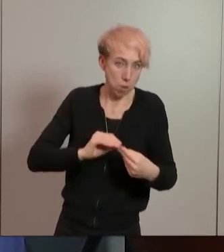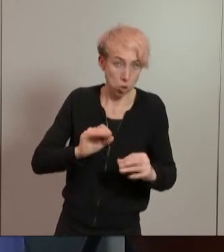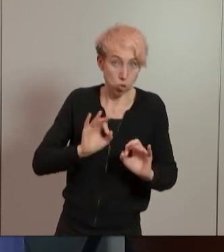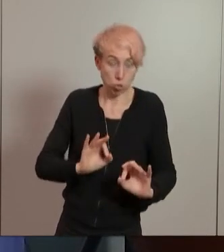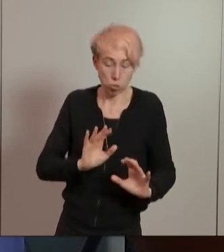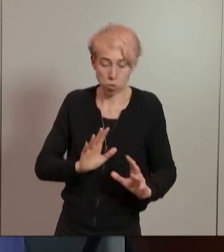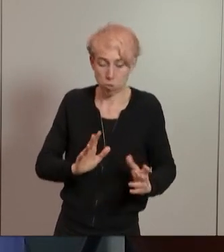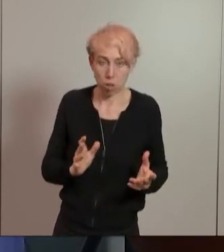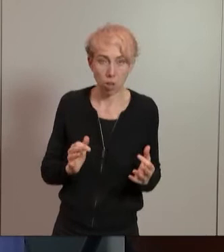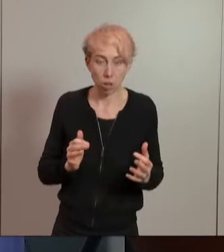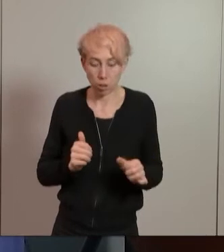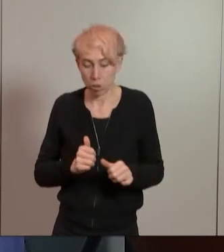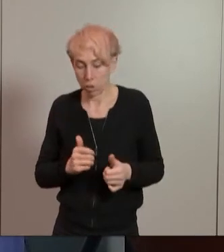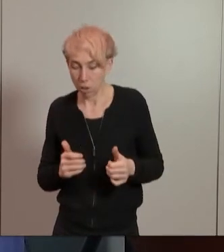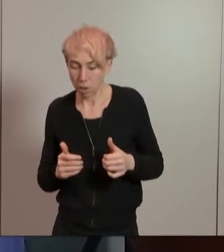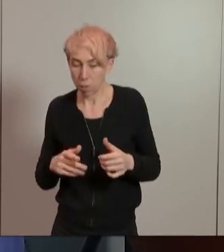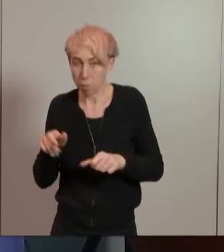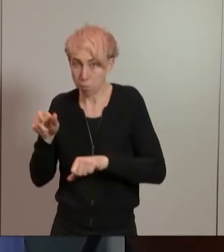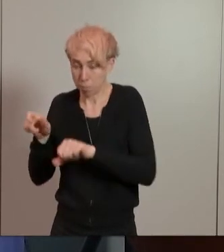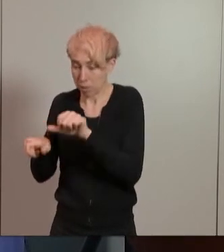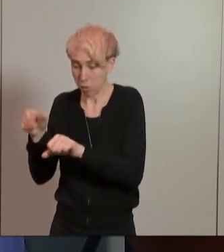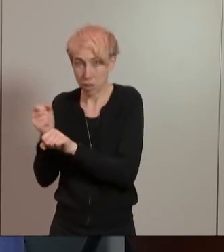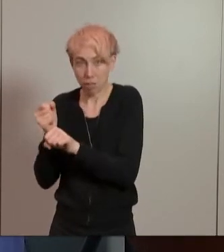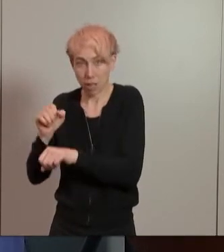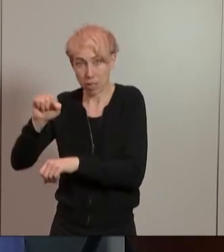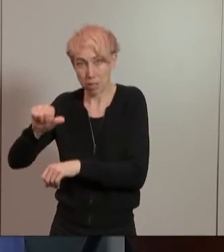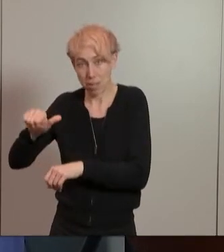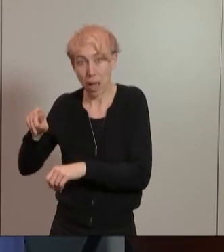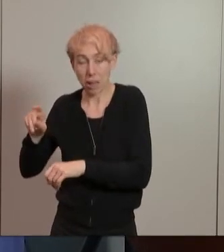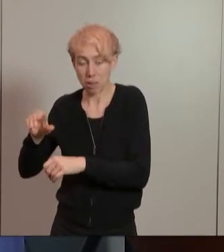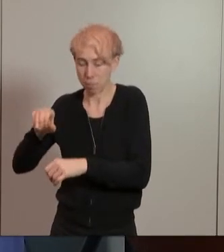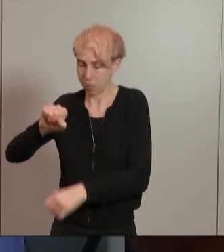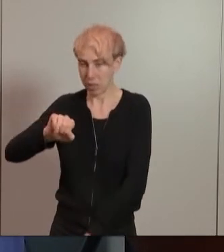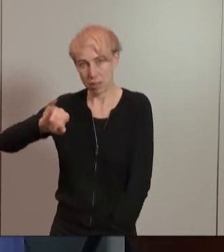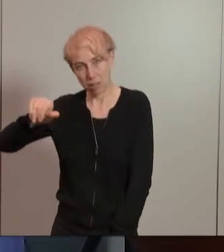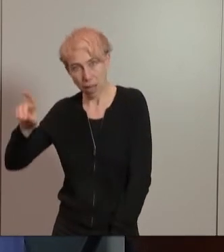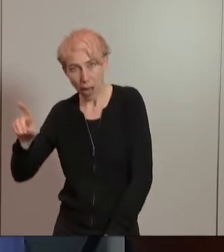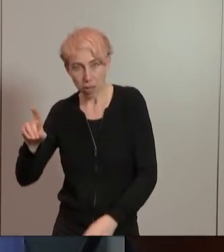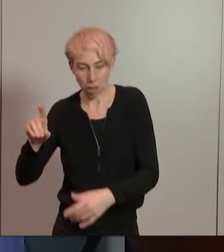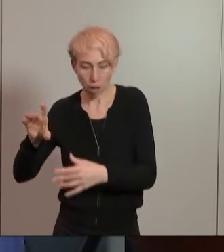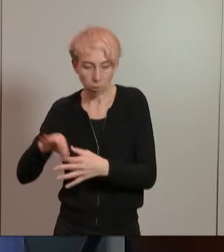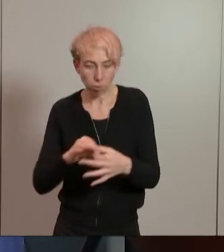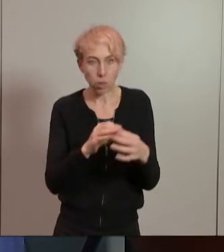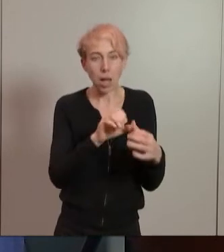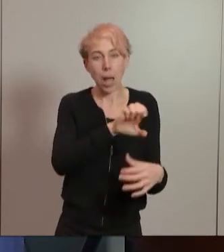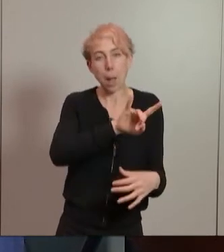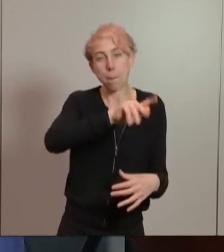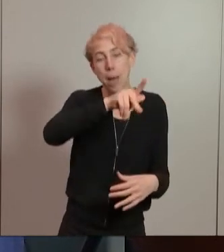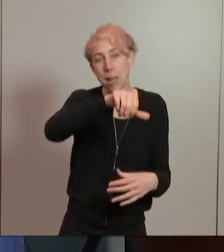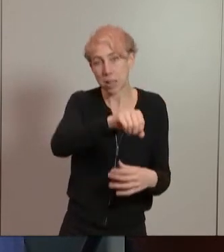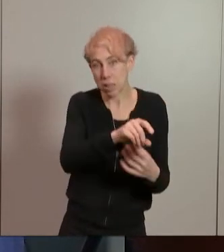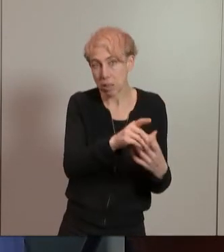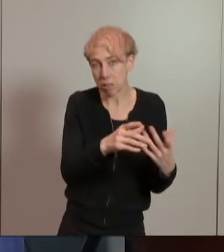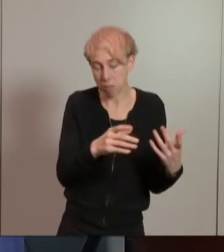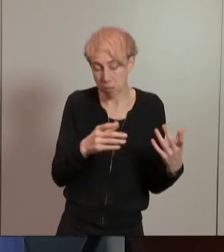par rapport à des personnels du SIAD et en relation avec un EHPAD où il était envisagé d'avoir